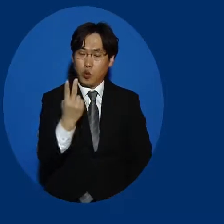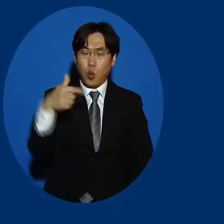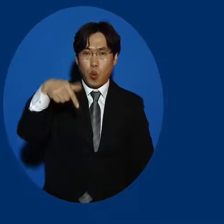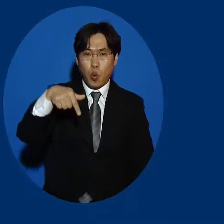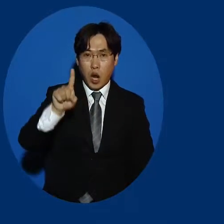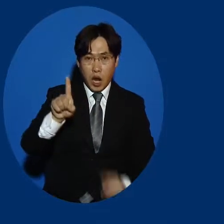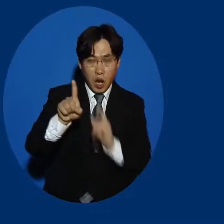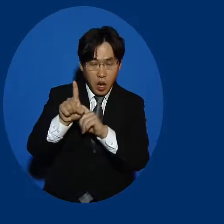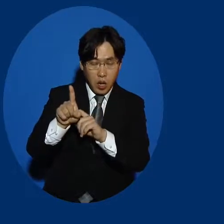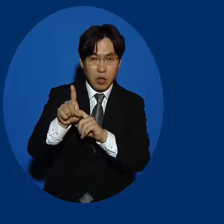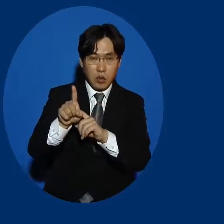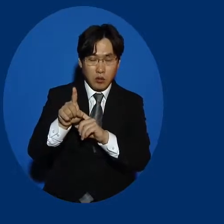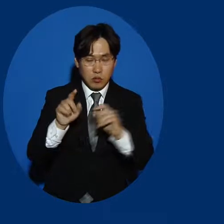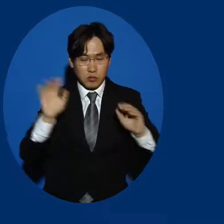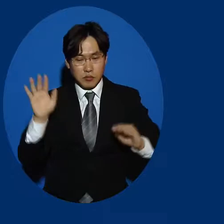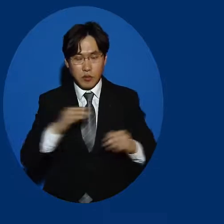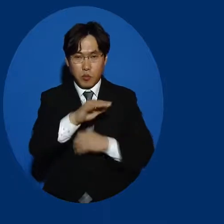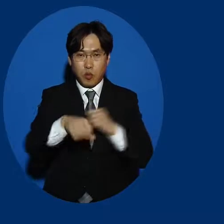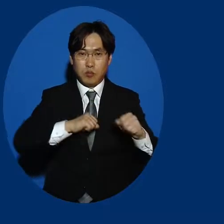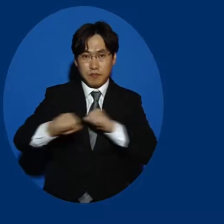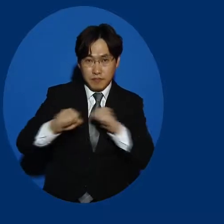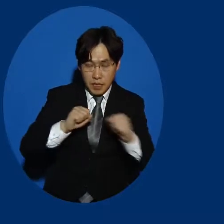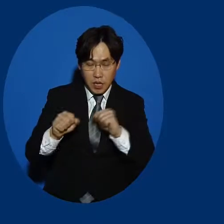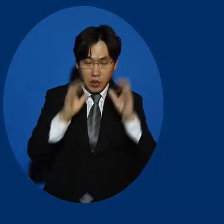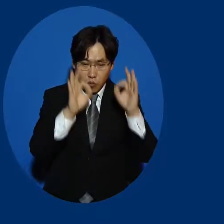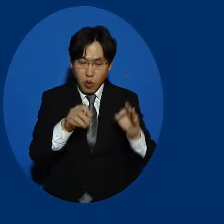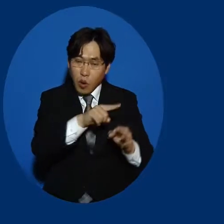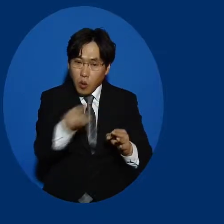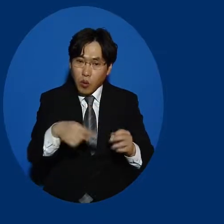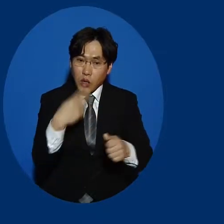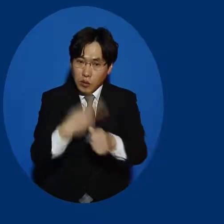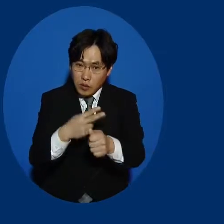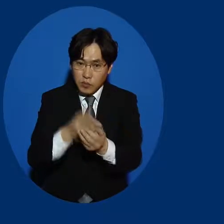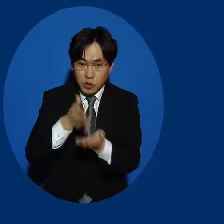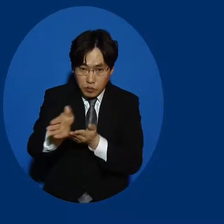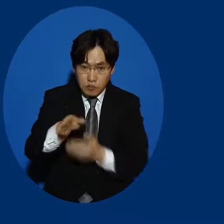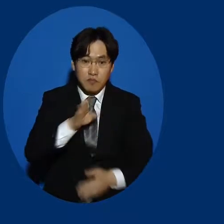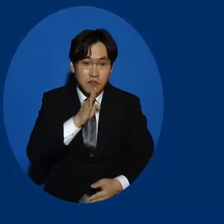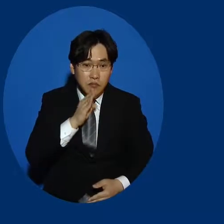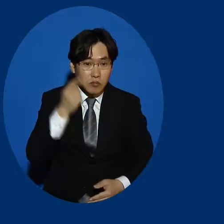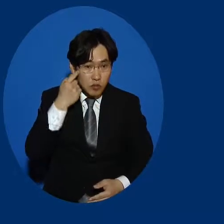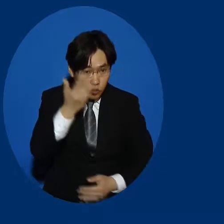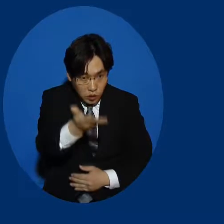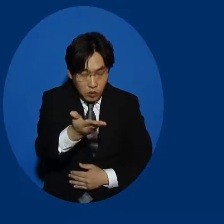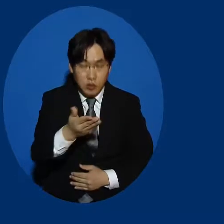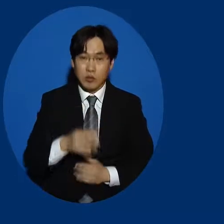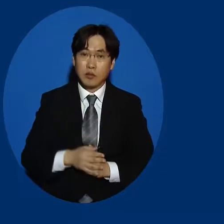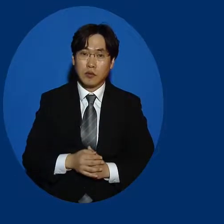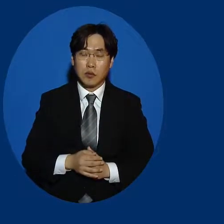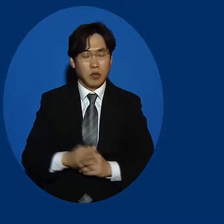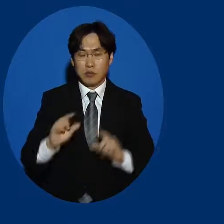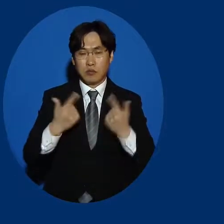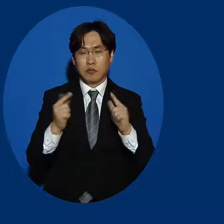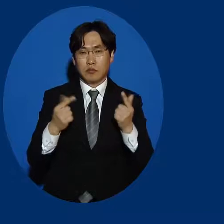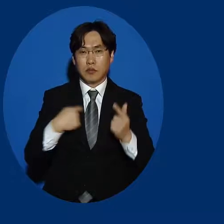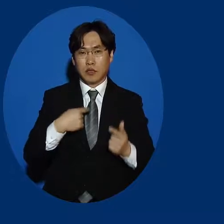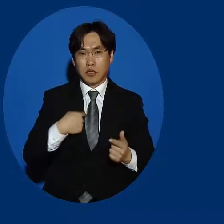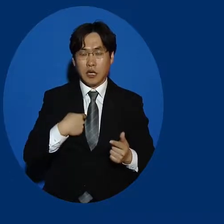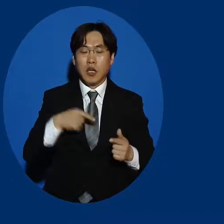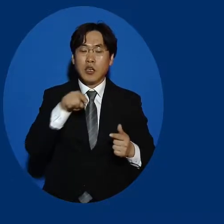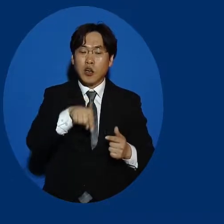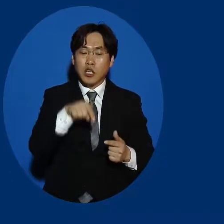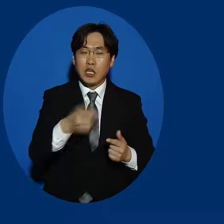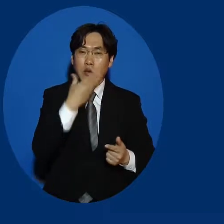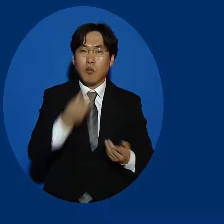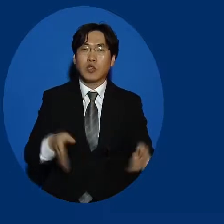수업을 운영하고 계신 그 강사님께 여쭤봤어요. 요가 강사님이세요? 라고 여쭤봤는데 아닙니다. 저 이